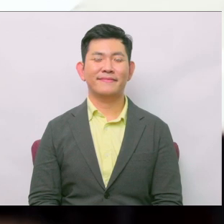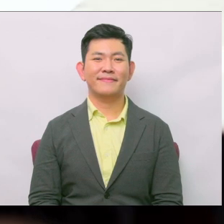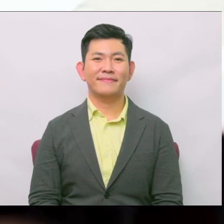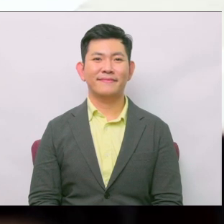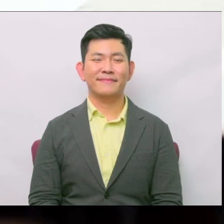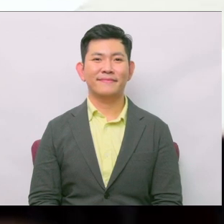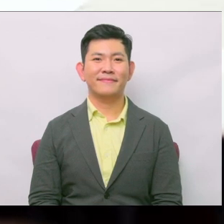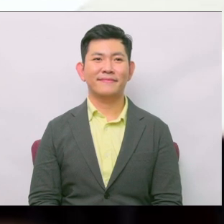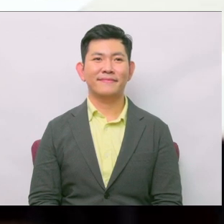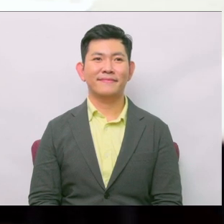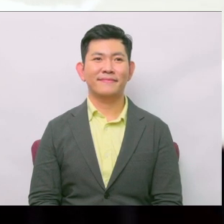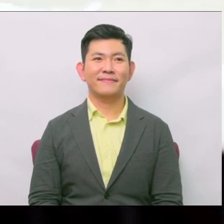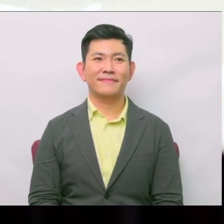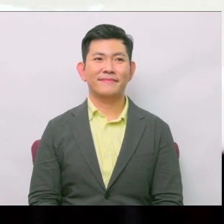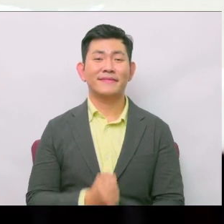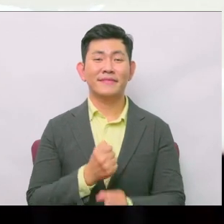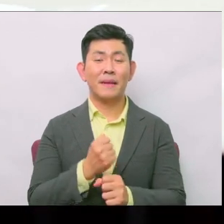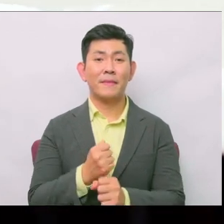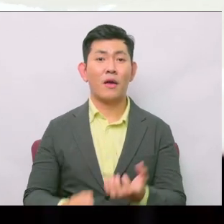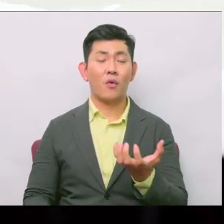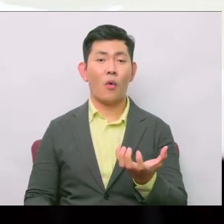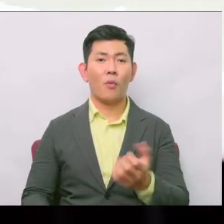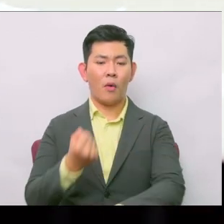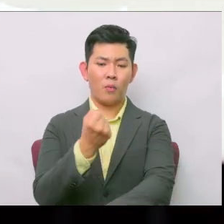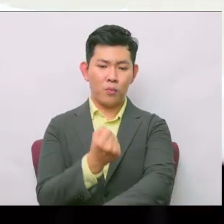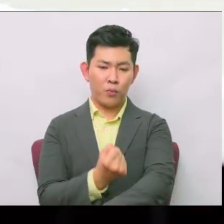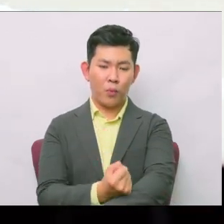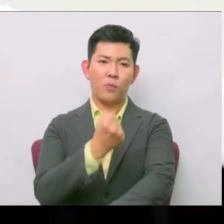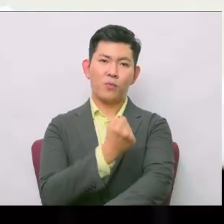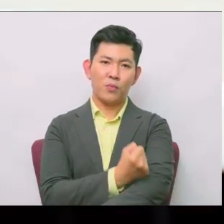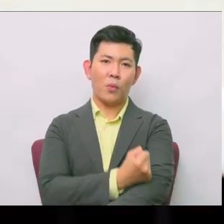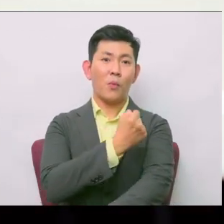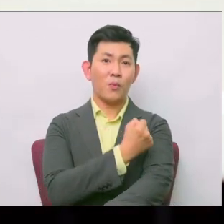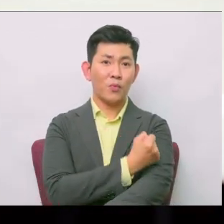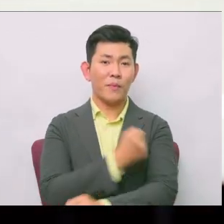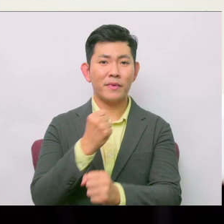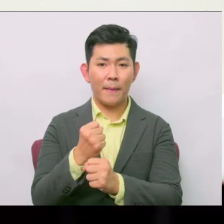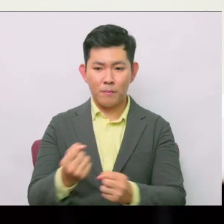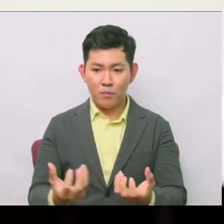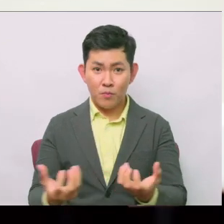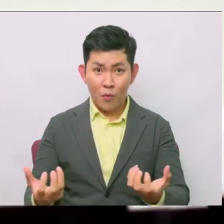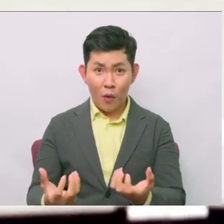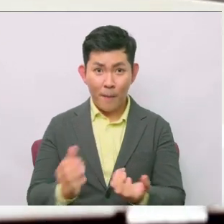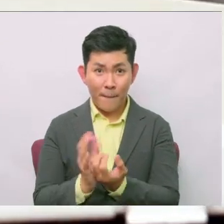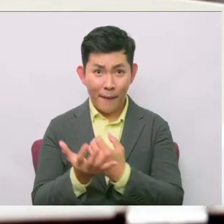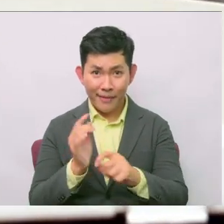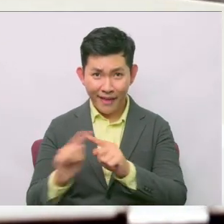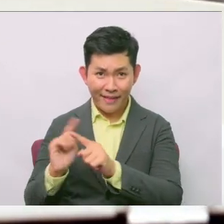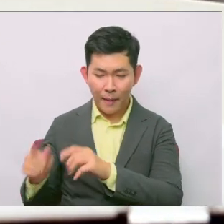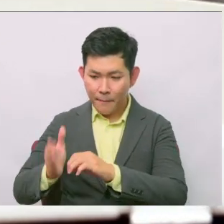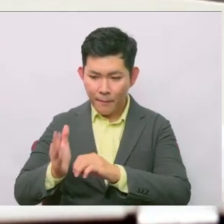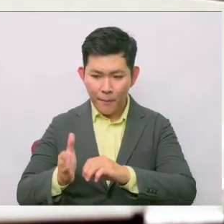ส่วนอันนี้ก็คือลูกประคบที่เราสมุนไพรทุกอย่างที่เราหั่นไว้แล้วนะคะ เดี๋ยวครูชุมทำด้ว